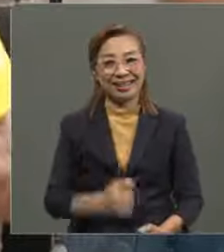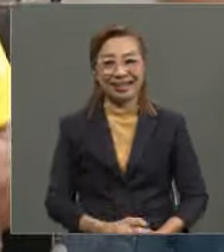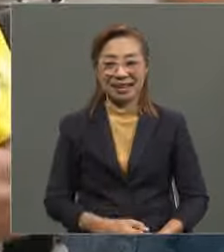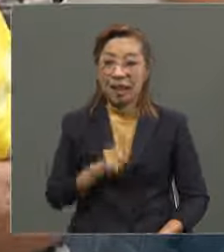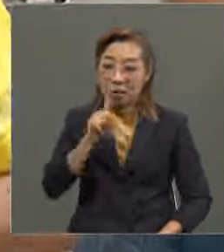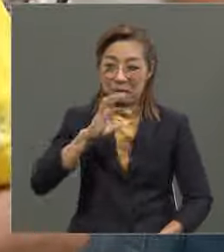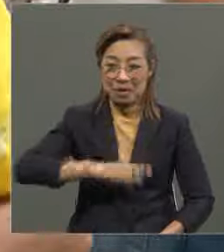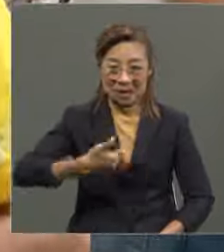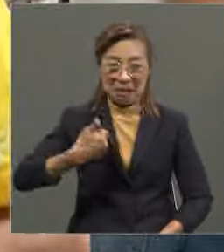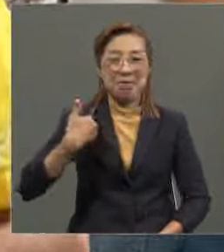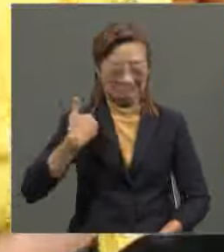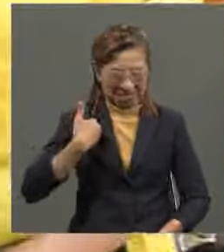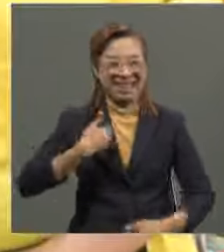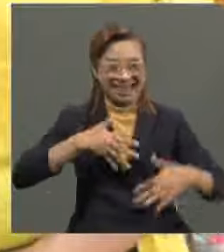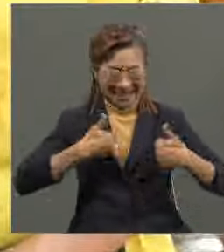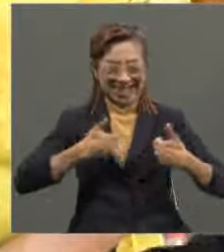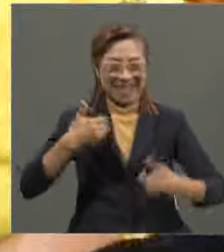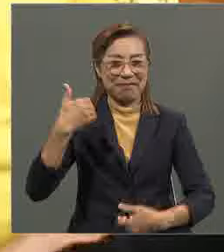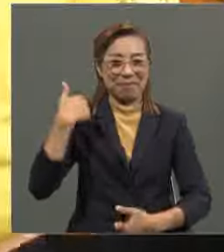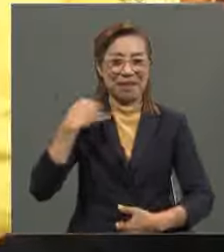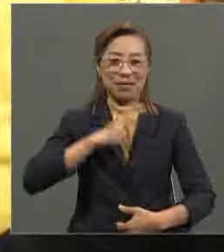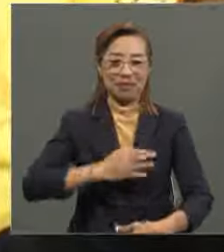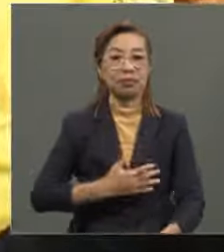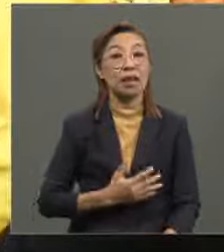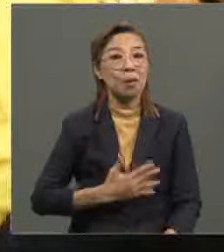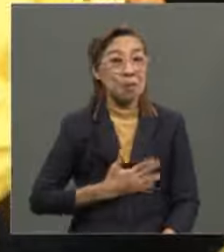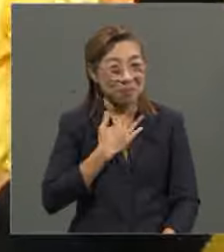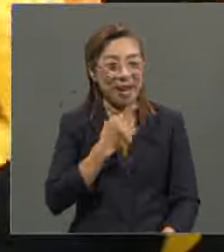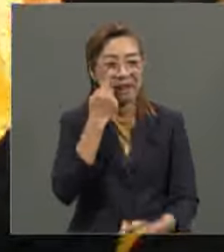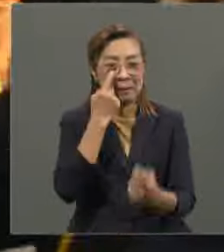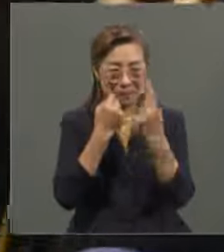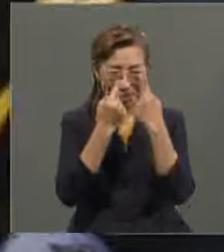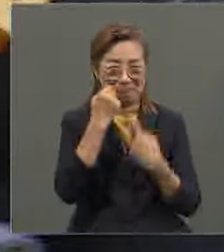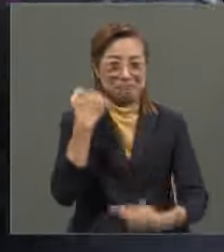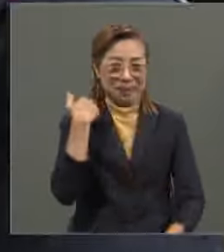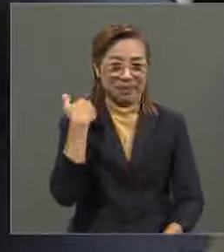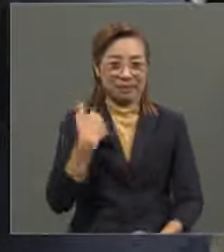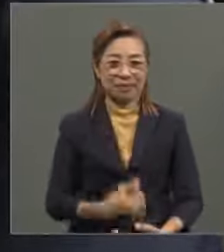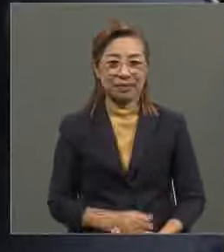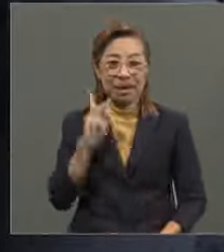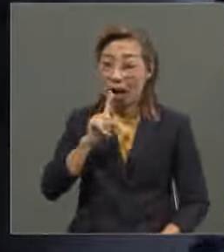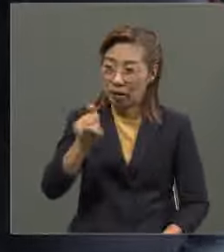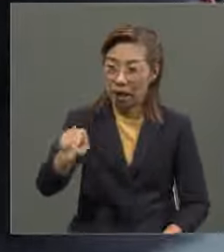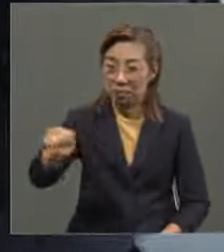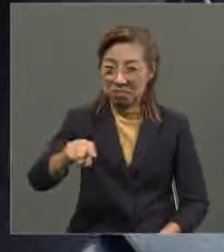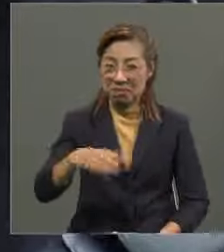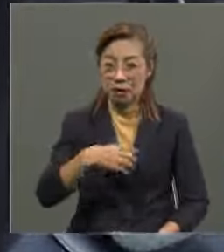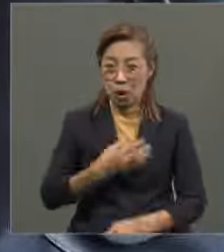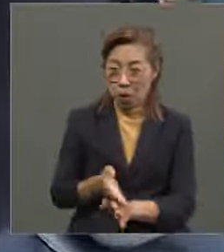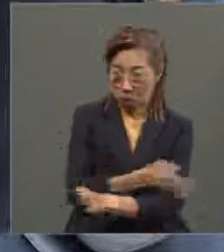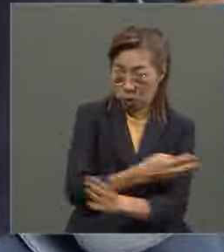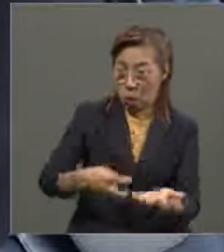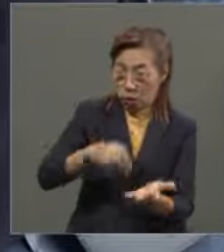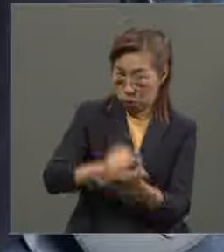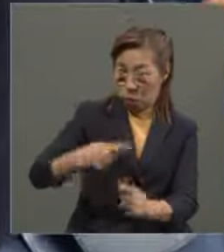ดีใจค่ะปลื้มปิ่มอะ ดีใจมากค่ะภูมิใจจริงน้ำตาไหลเลยค่ะ เห็นว่าตั้งใจจองตั๋วมาล่วงหน้ามา ค่ะ